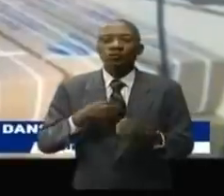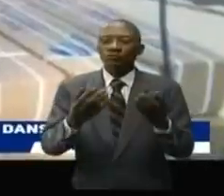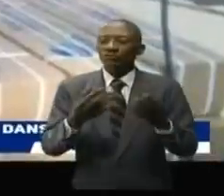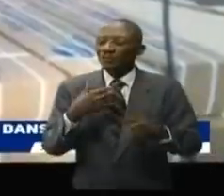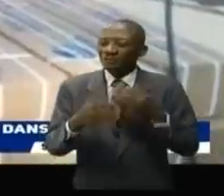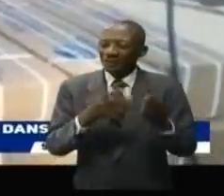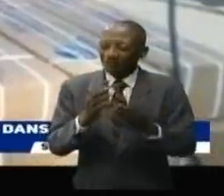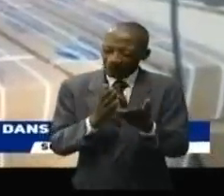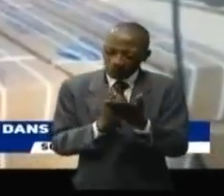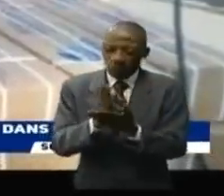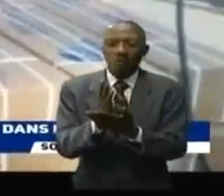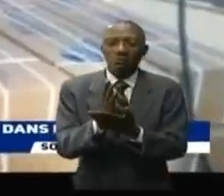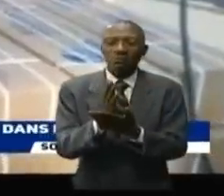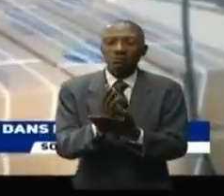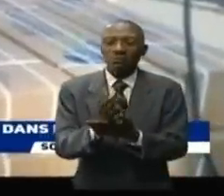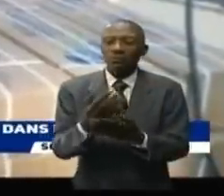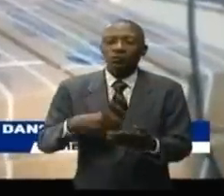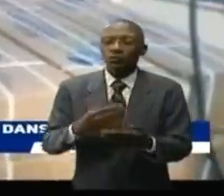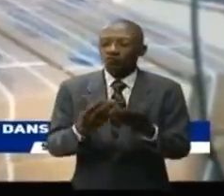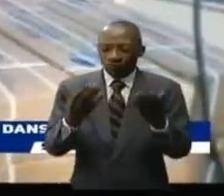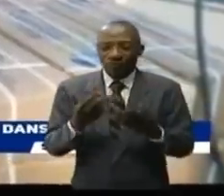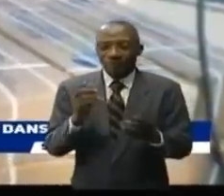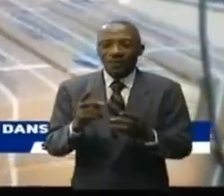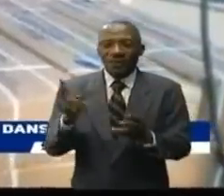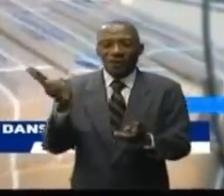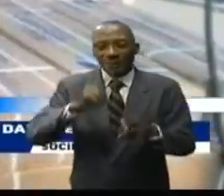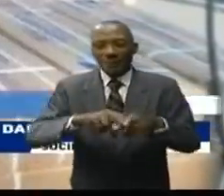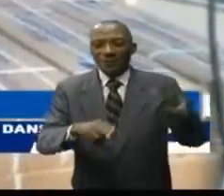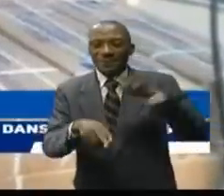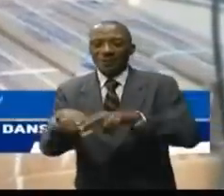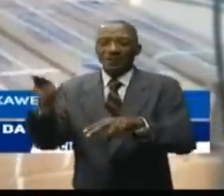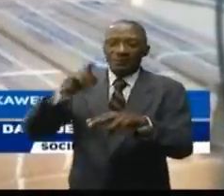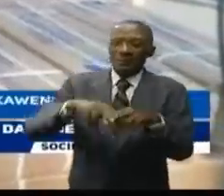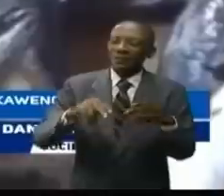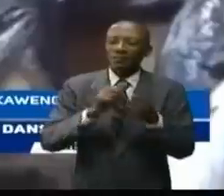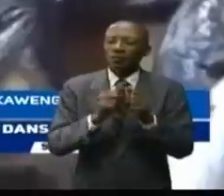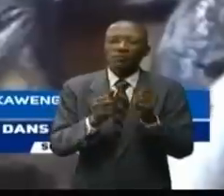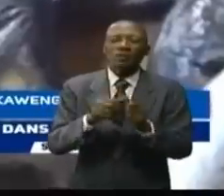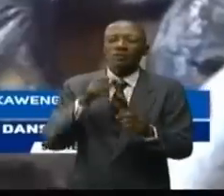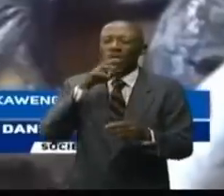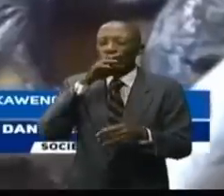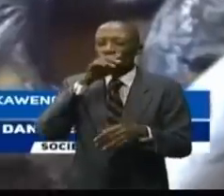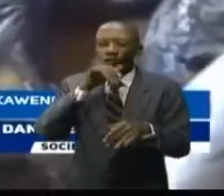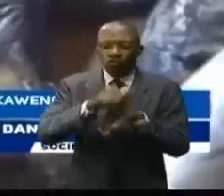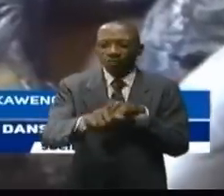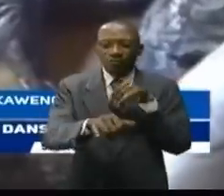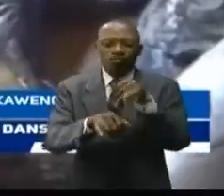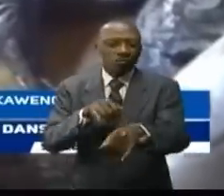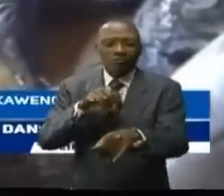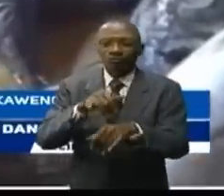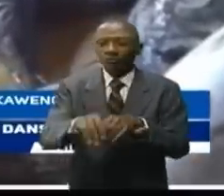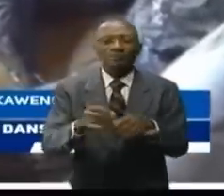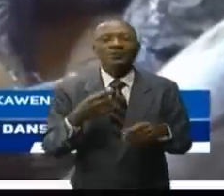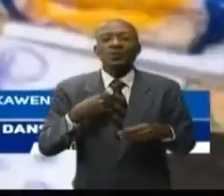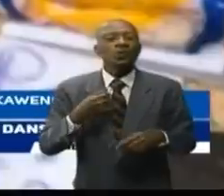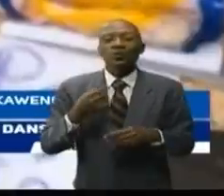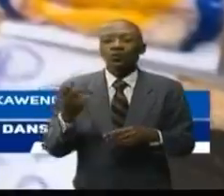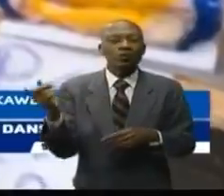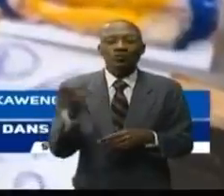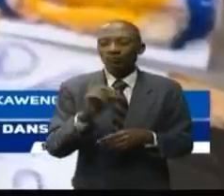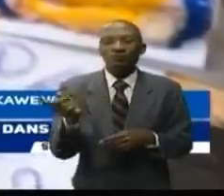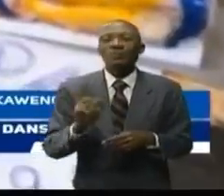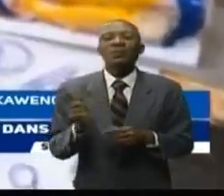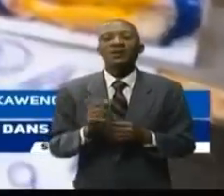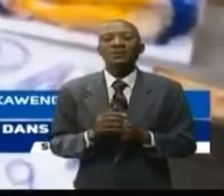L'hôtel de ville devrait poursuivre les enquêtes pour épargner les Kinois et Kinoises des vivres frais qui auraient passé des nuits dans